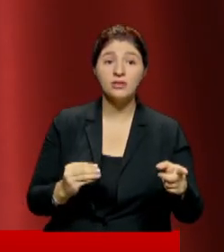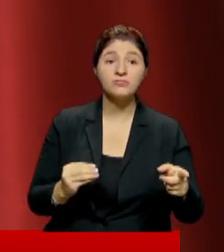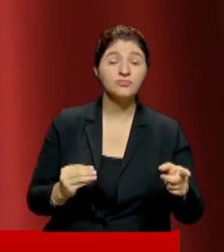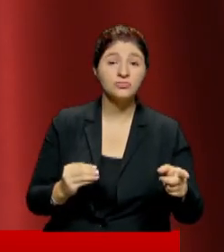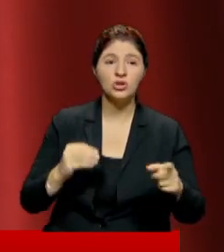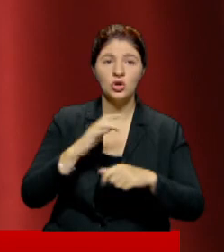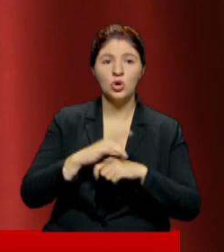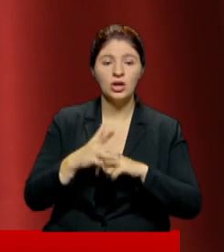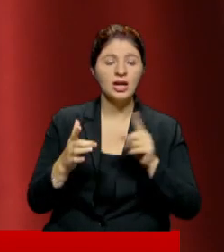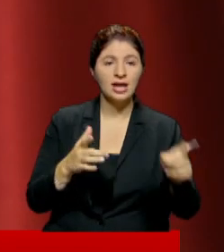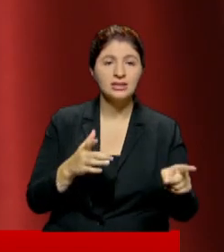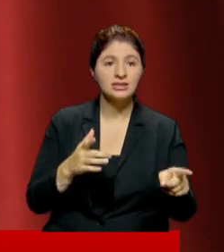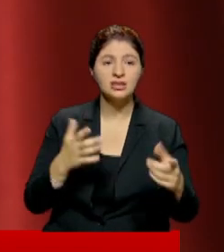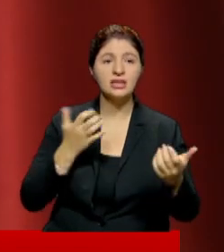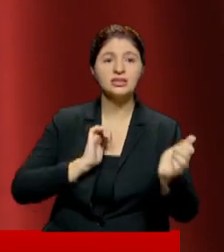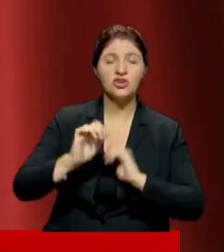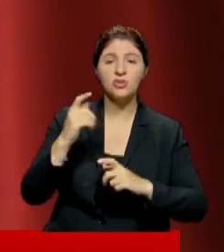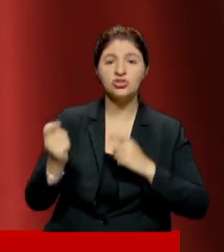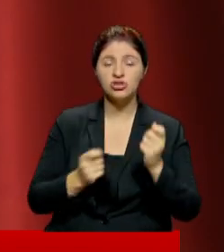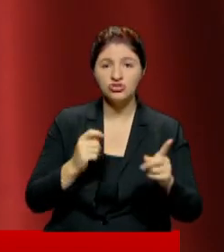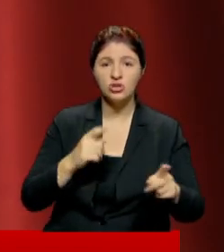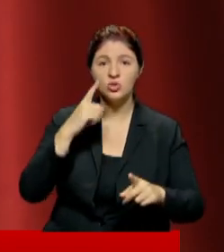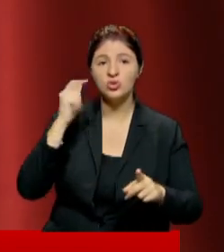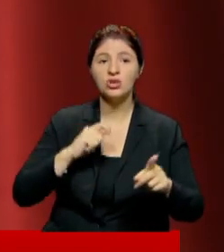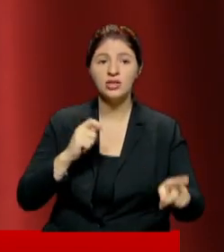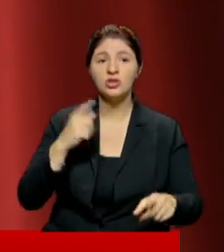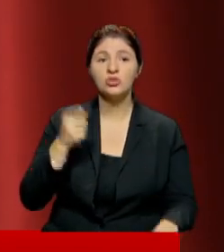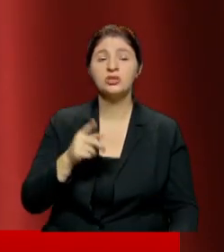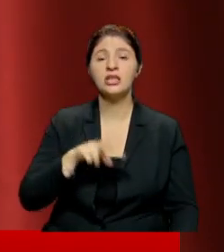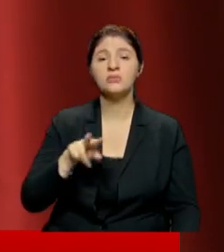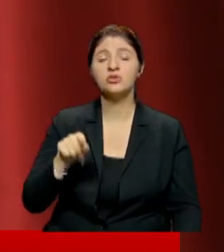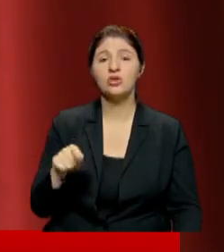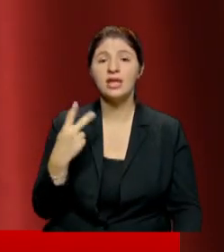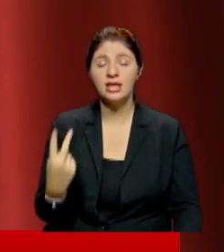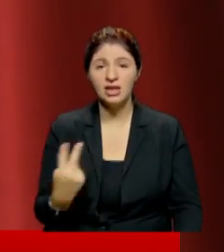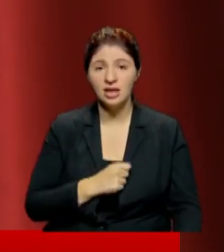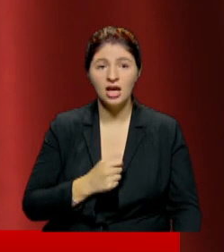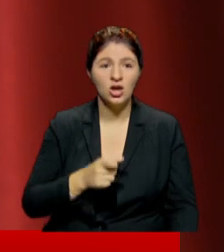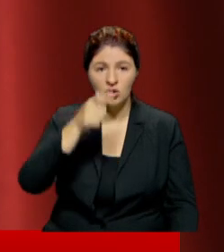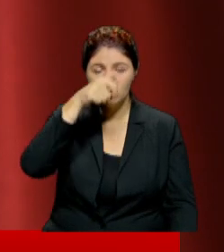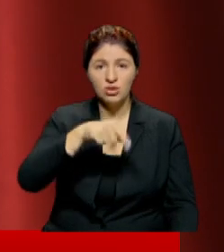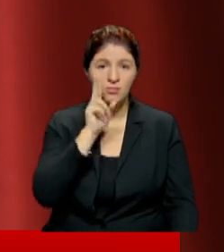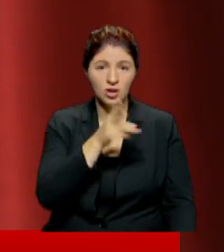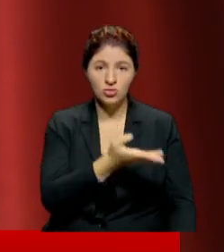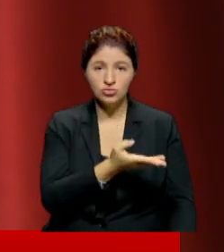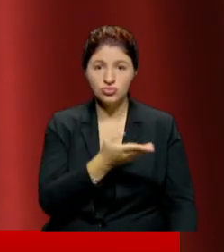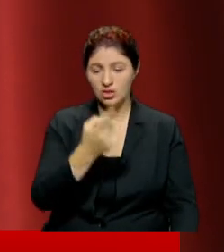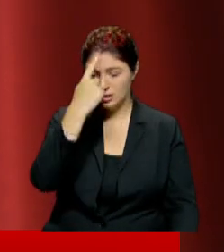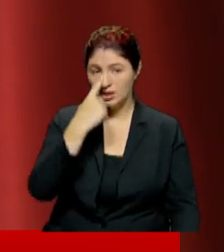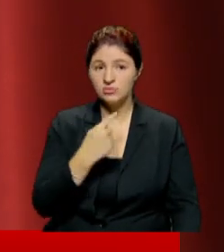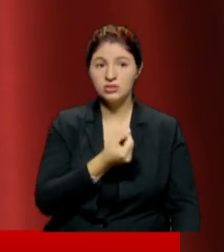yani ülkesine ülkesini savunmaya çalışan Ukrayna'da yüzde 22.2 ve Türkiye bakıyoruz